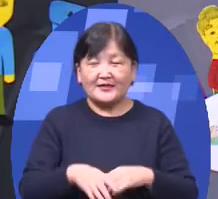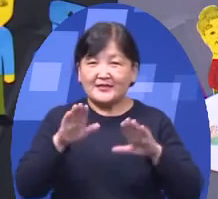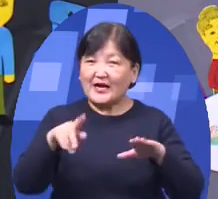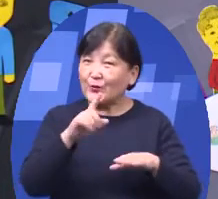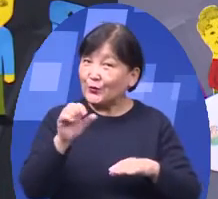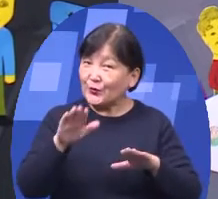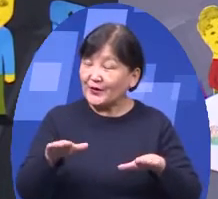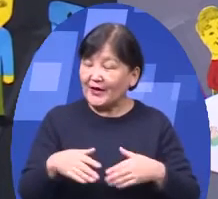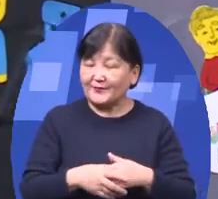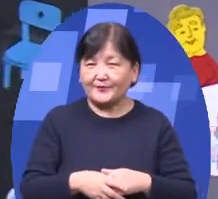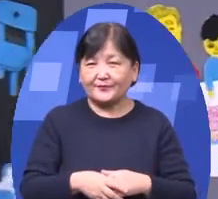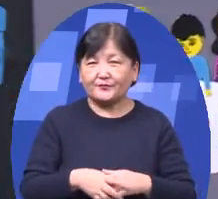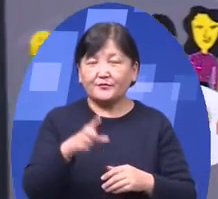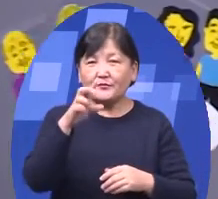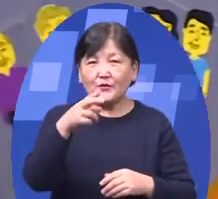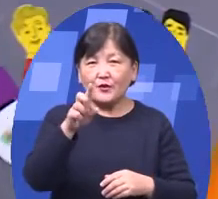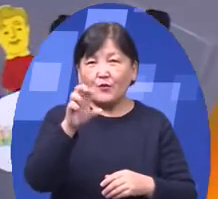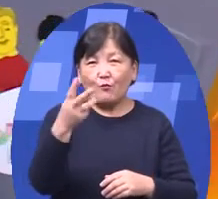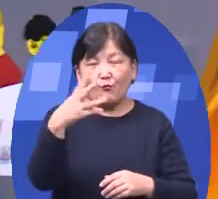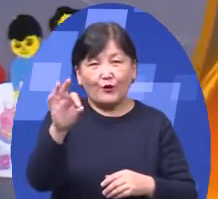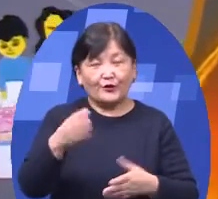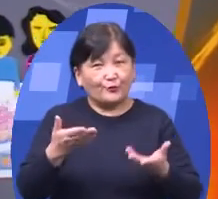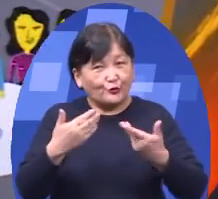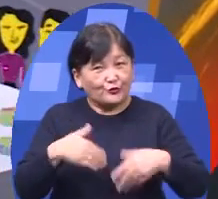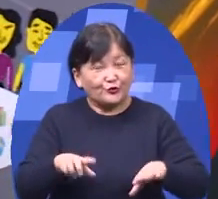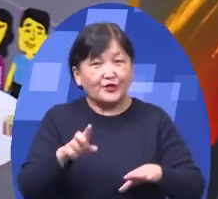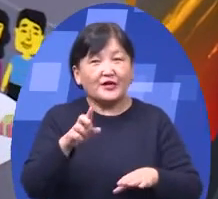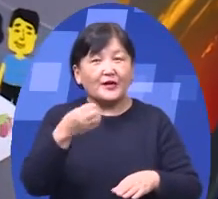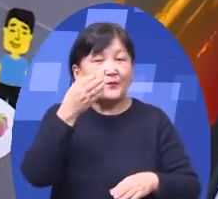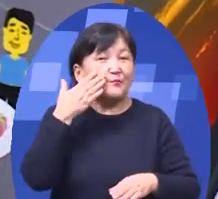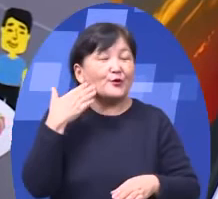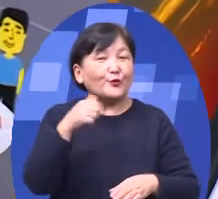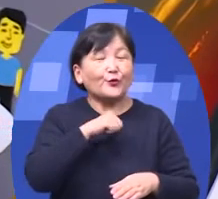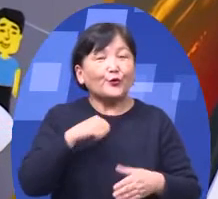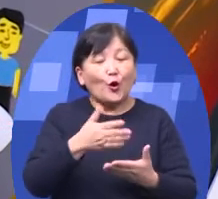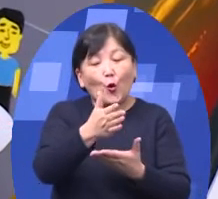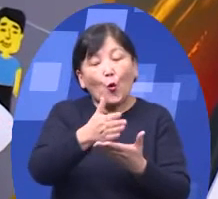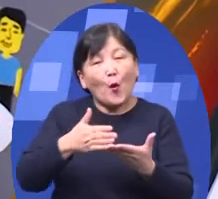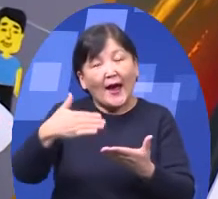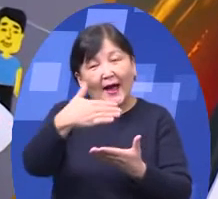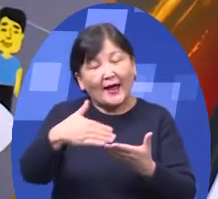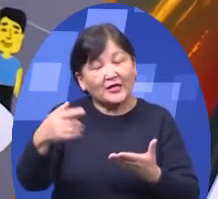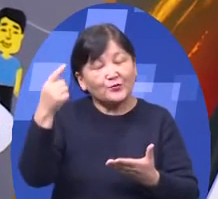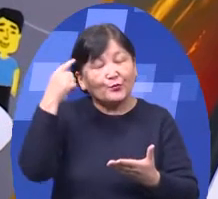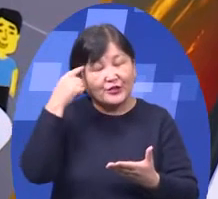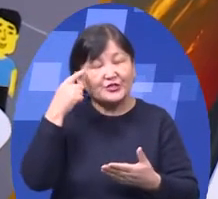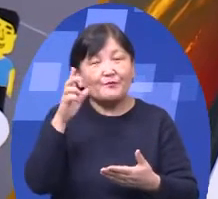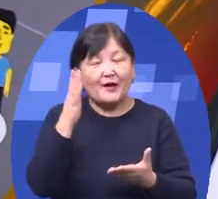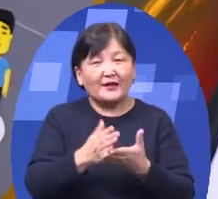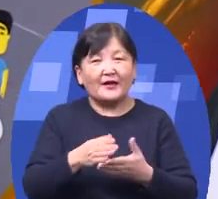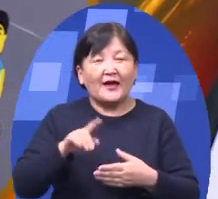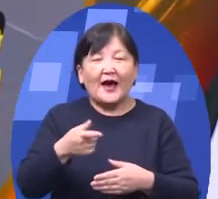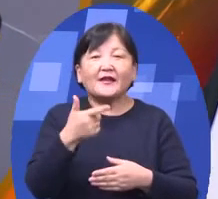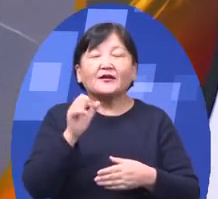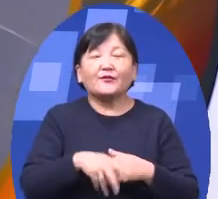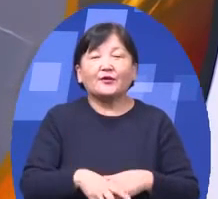За хүүхдүүдээ, болдоо маань төрсөн өдрийнхөө бэлэг өөрөө хуваахаар шийдсэн байна. Яагаад гэвэл болдоо маань